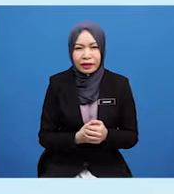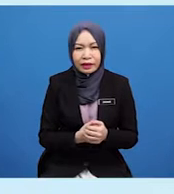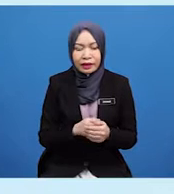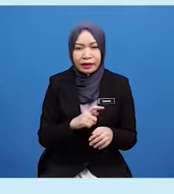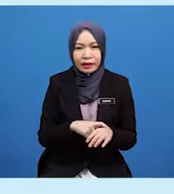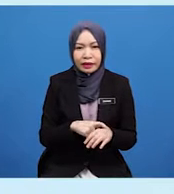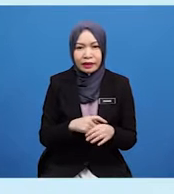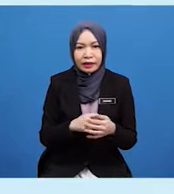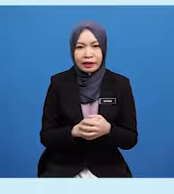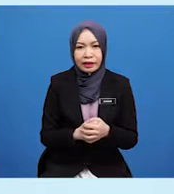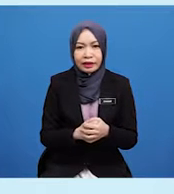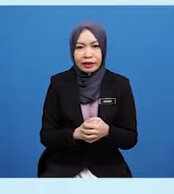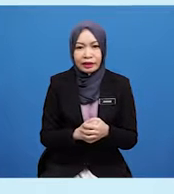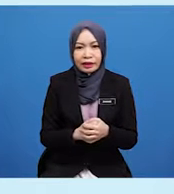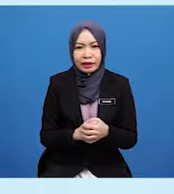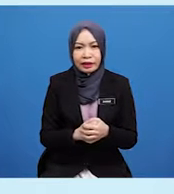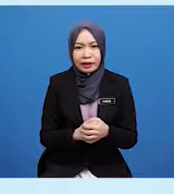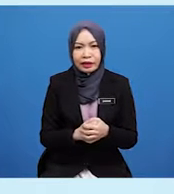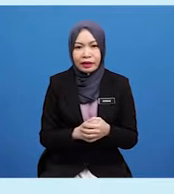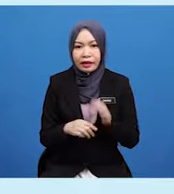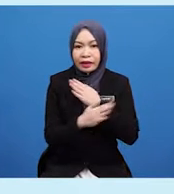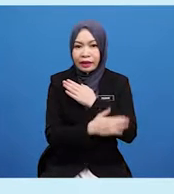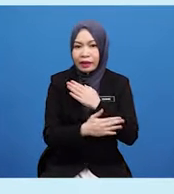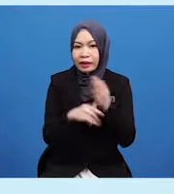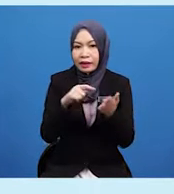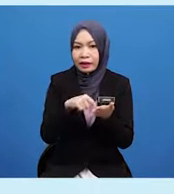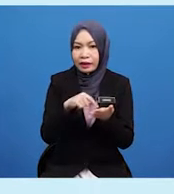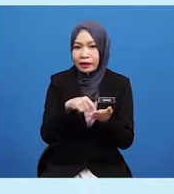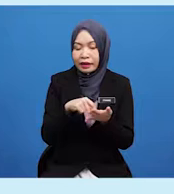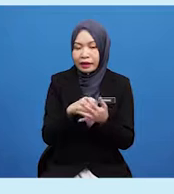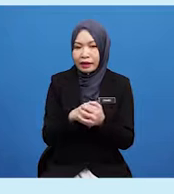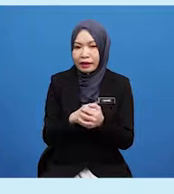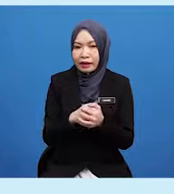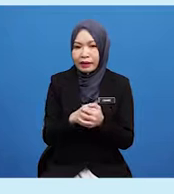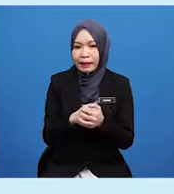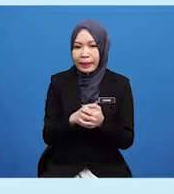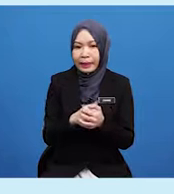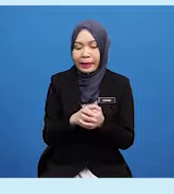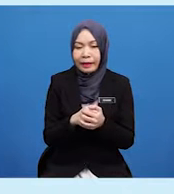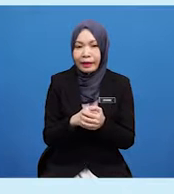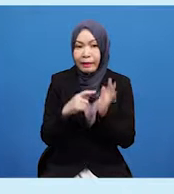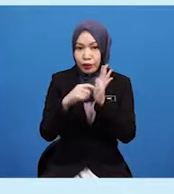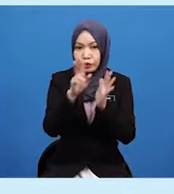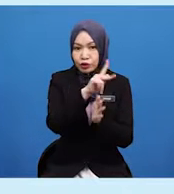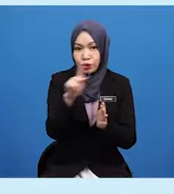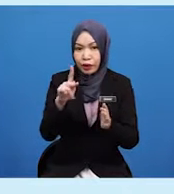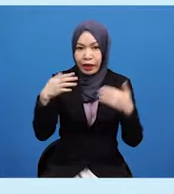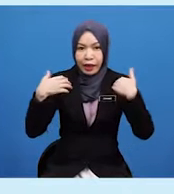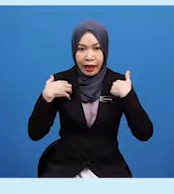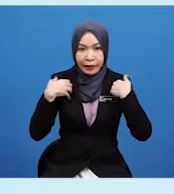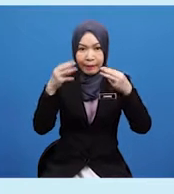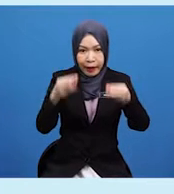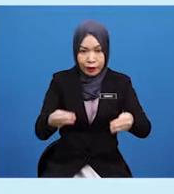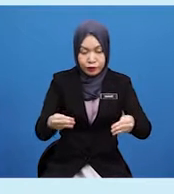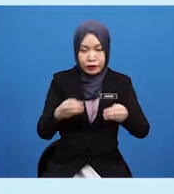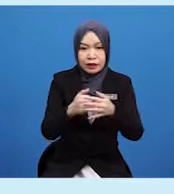sehingga 500 tahun sebelum masehi peninggalan penempatan di lokasi ini menunjukkan manusia